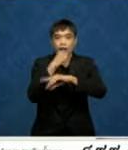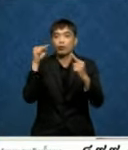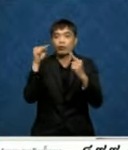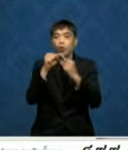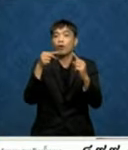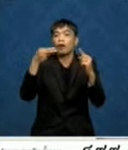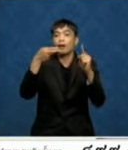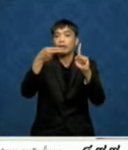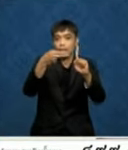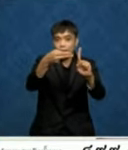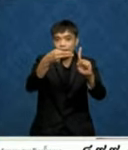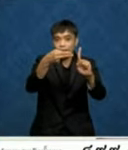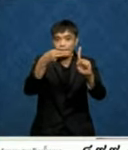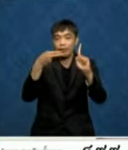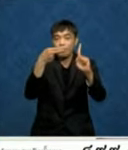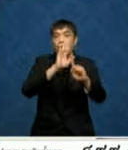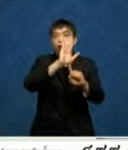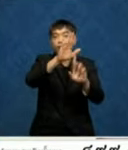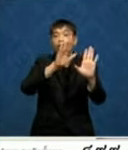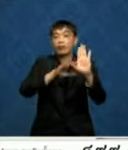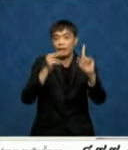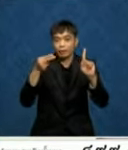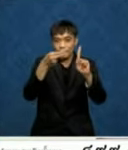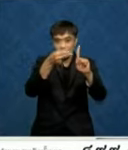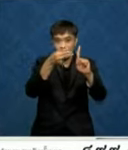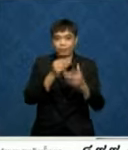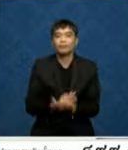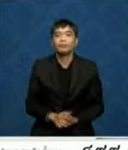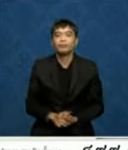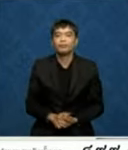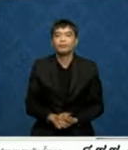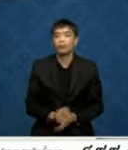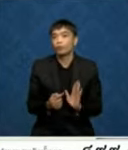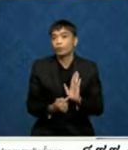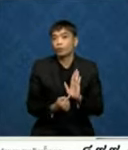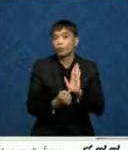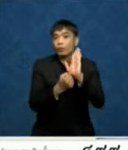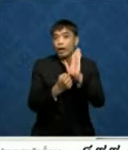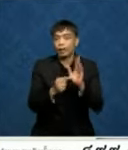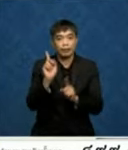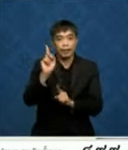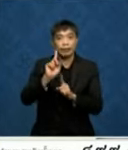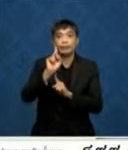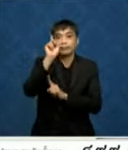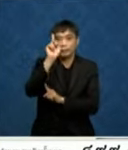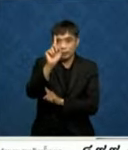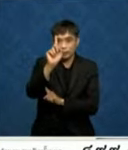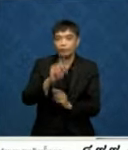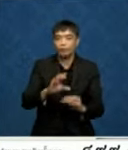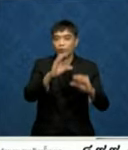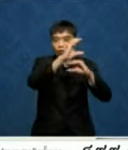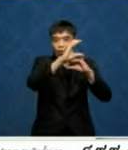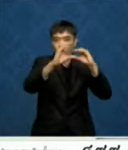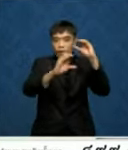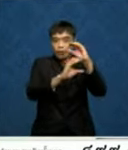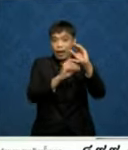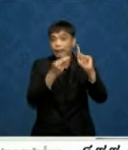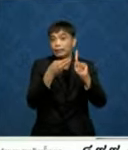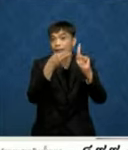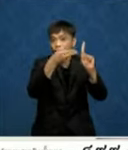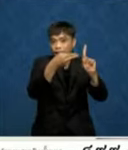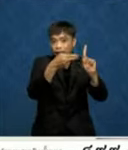โดยขอตั้งเป็นข้อสังเกตไว้ดังนี้ 1. โครงการนี้เนื่องจากเป็น